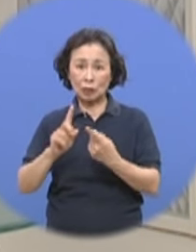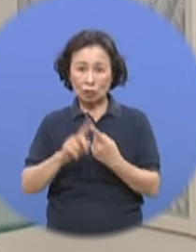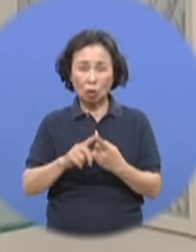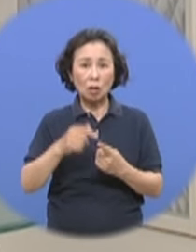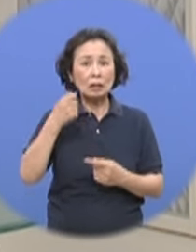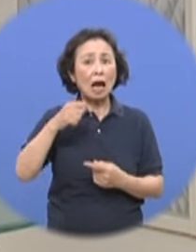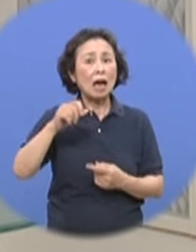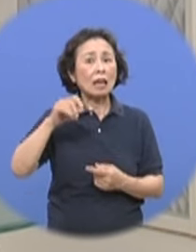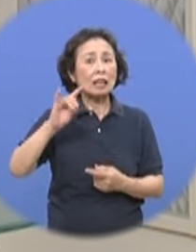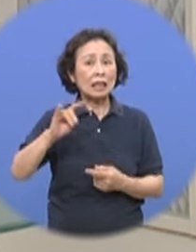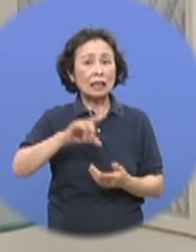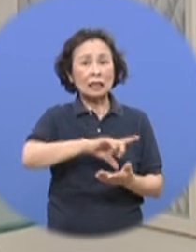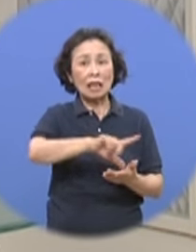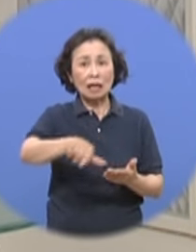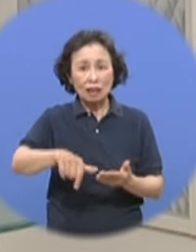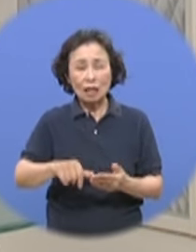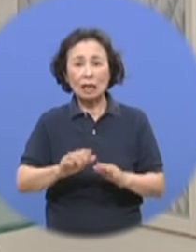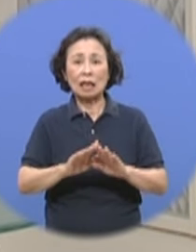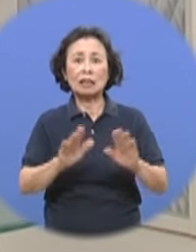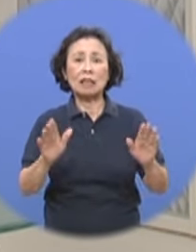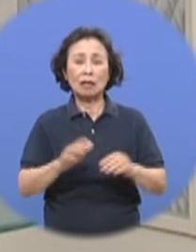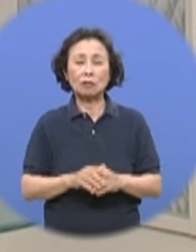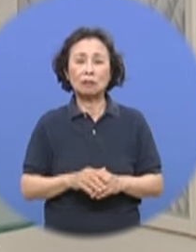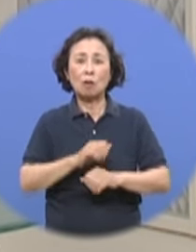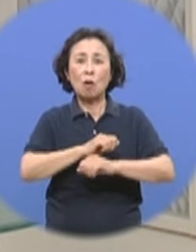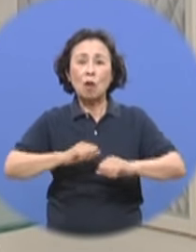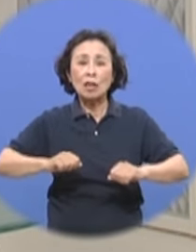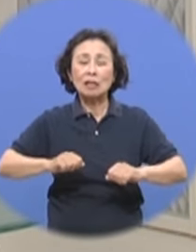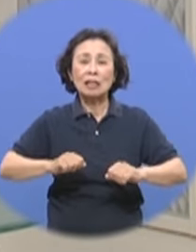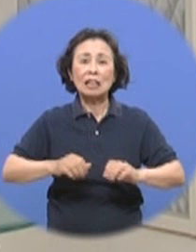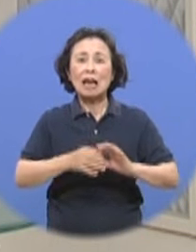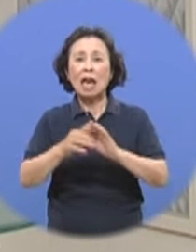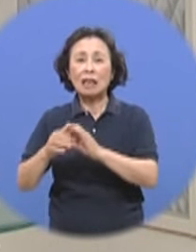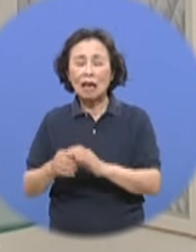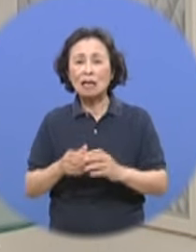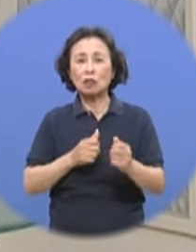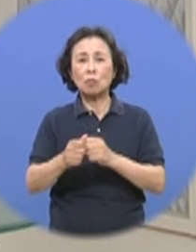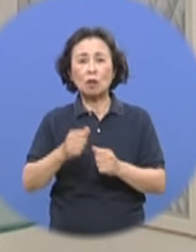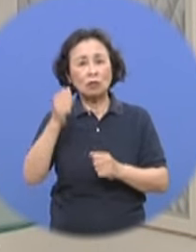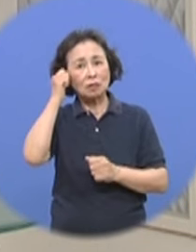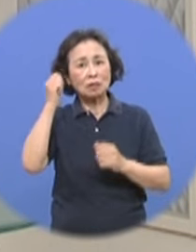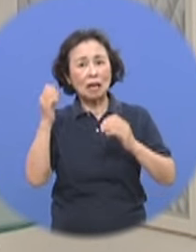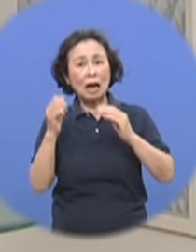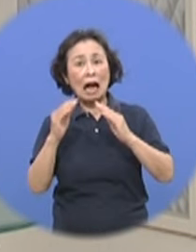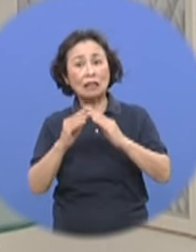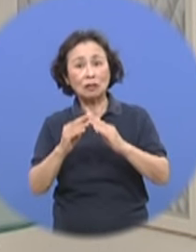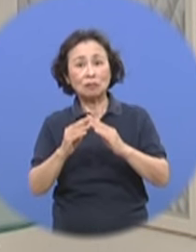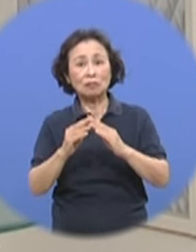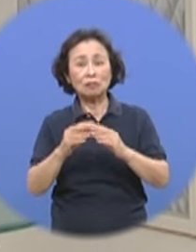で展開されている広域連携スポーツ合宿誘致プロジェクトについてお伝え